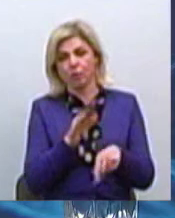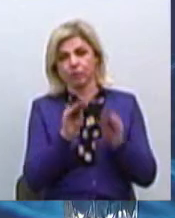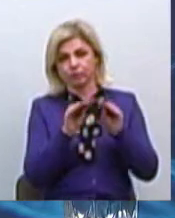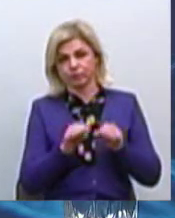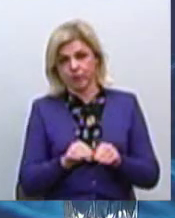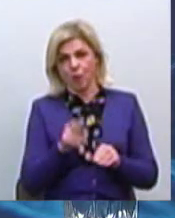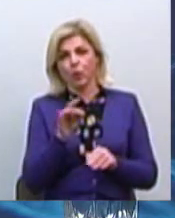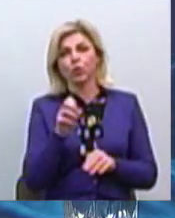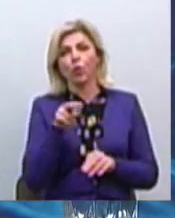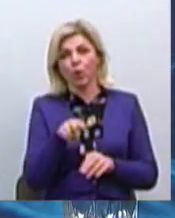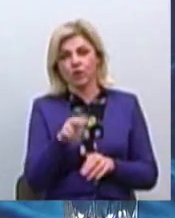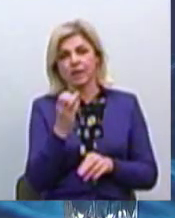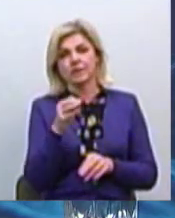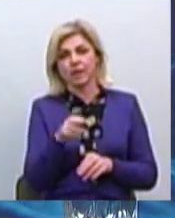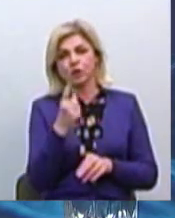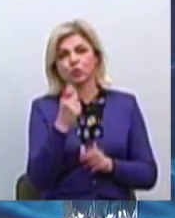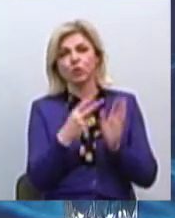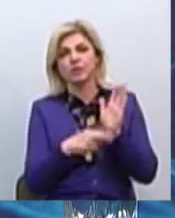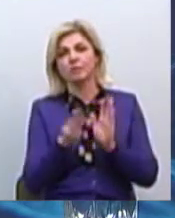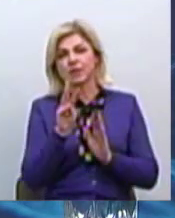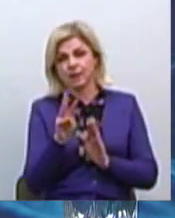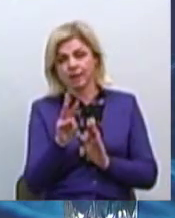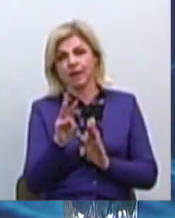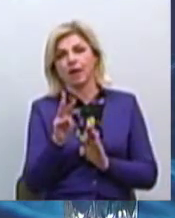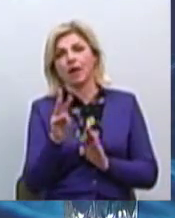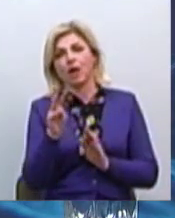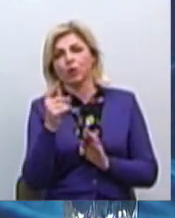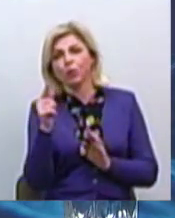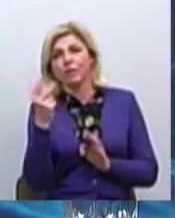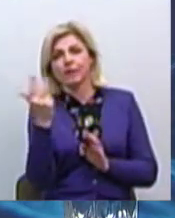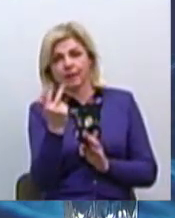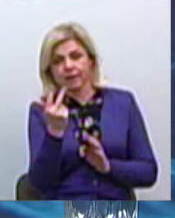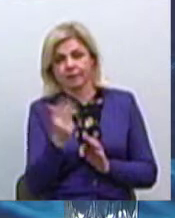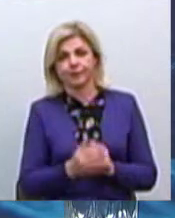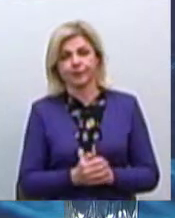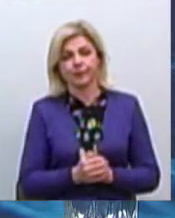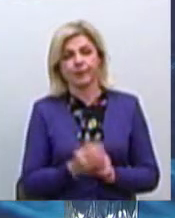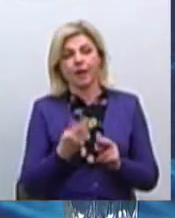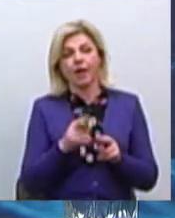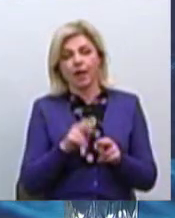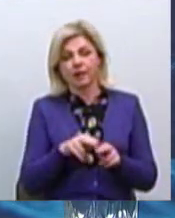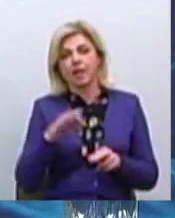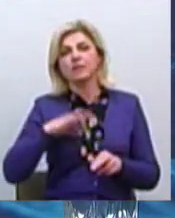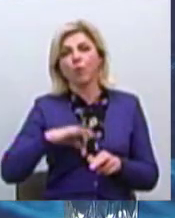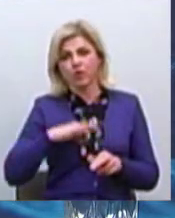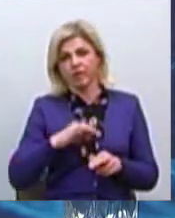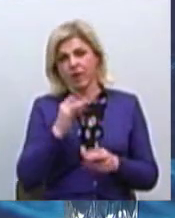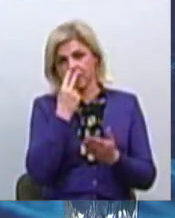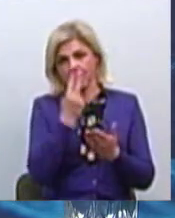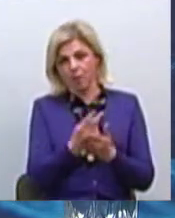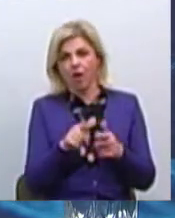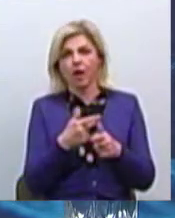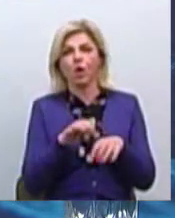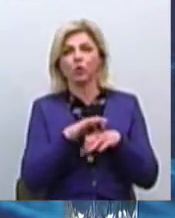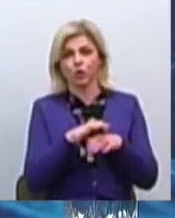адміністративний протокол по статті 173 значком 3. Це йде публічне використання, демонстрація або носіння